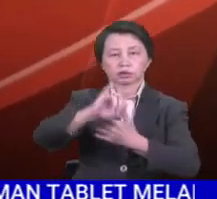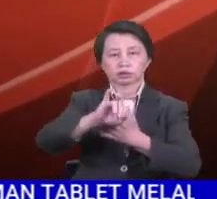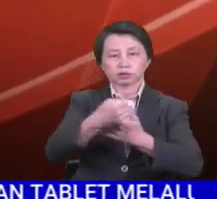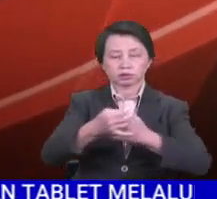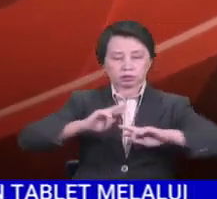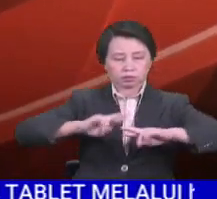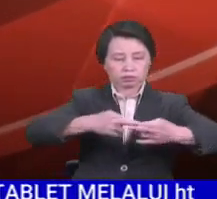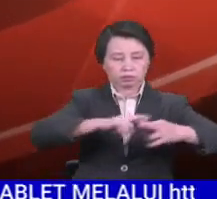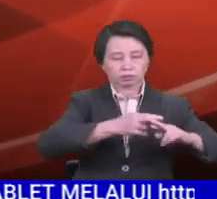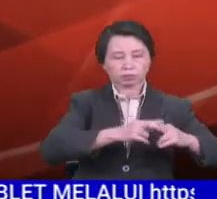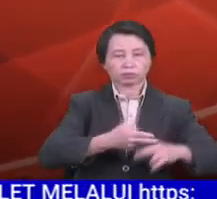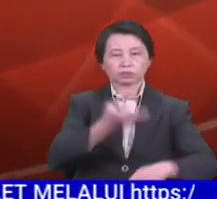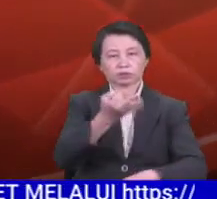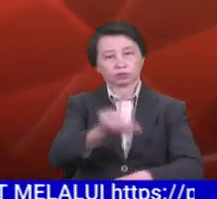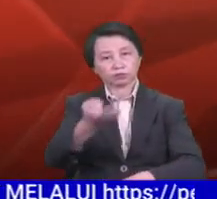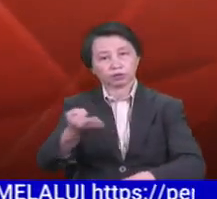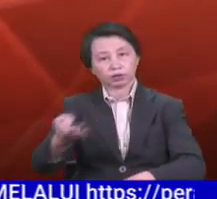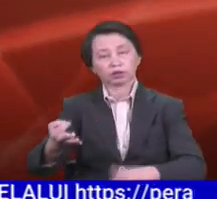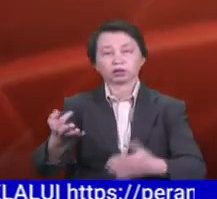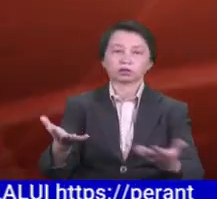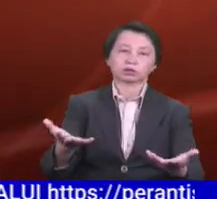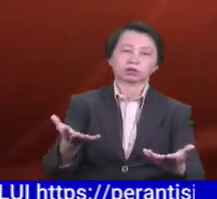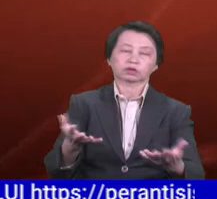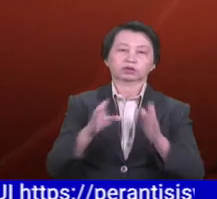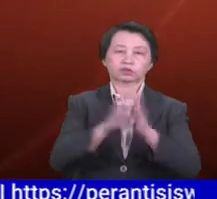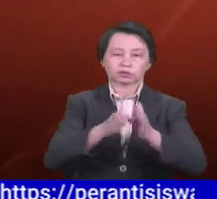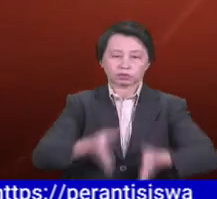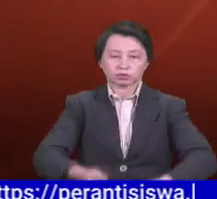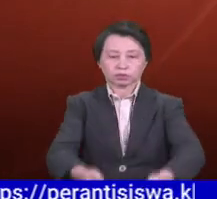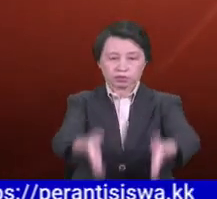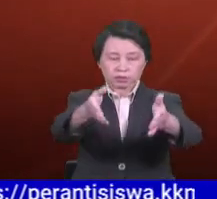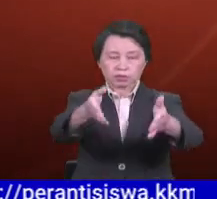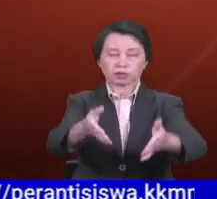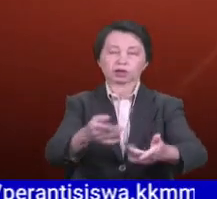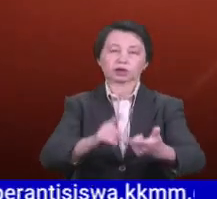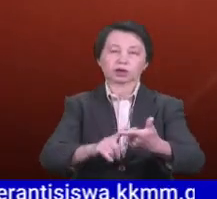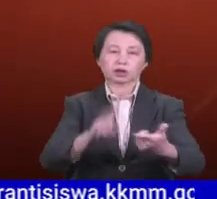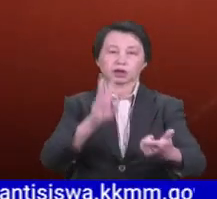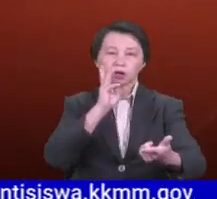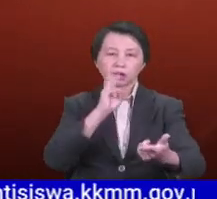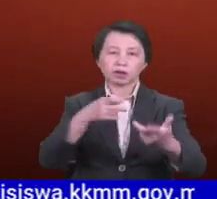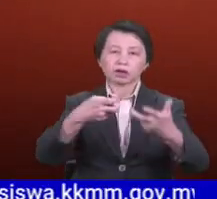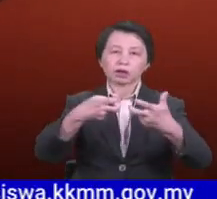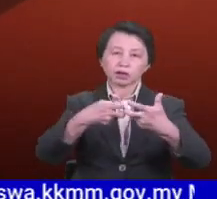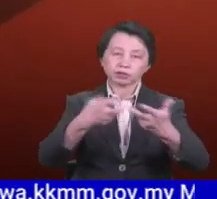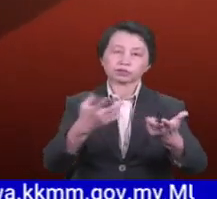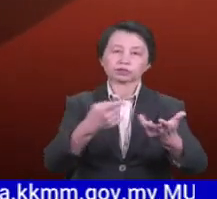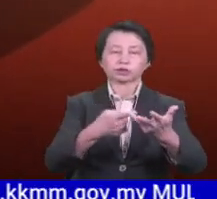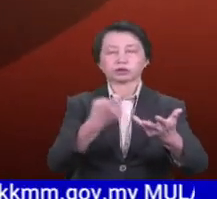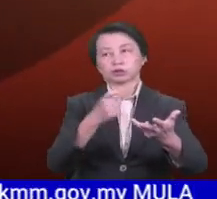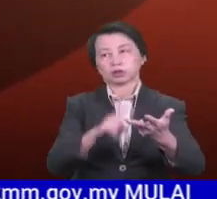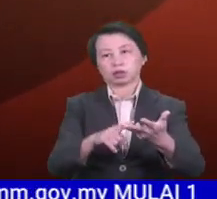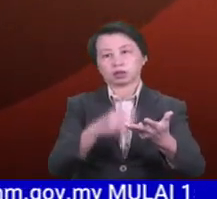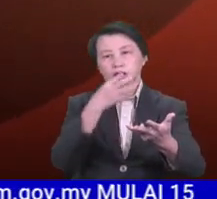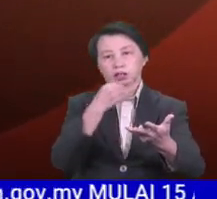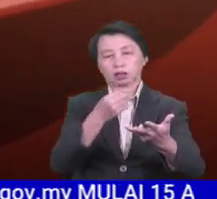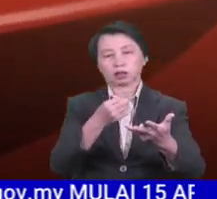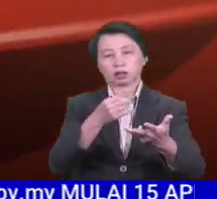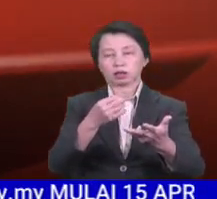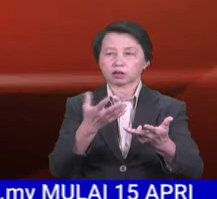pembaikan fasiliti seperti jalan raya air elektrik dan juga darii